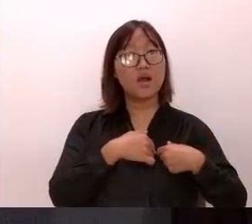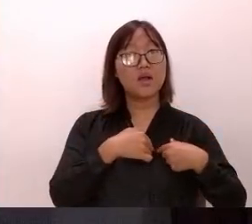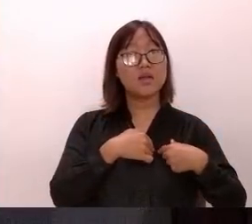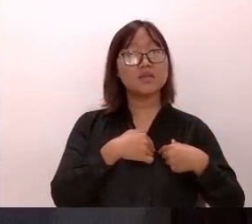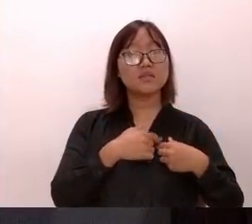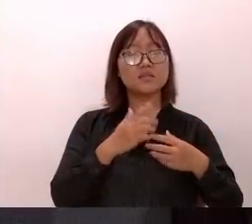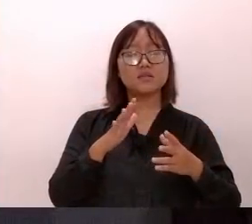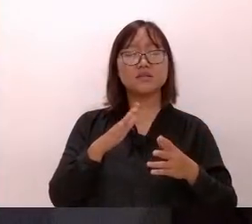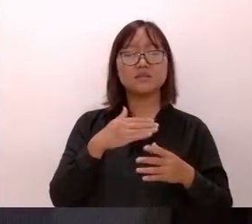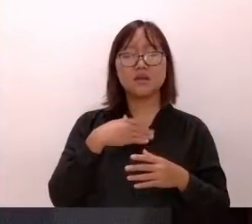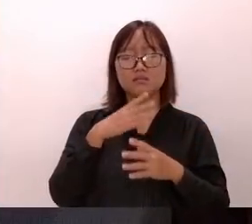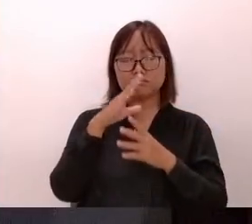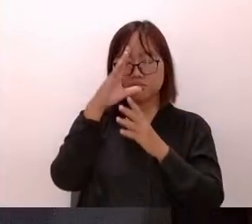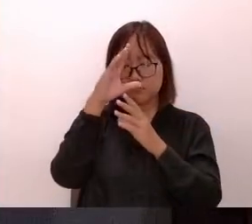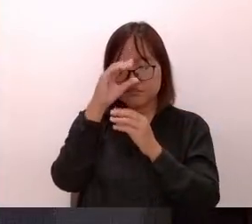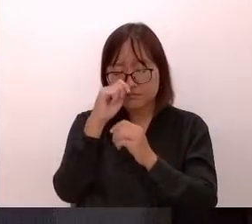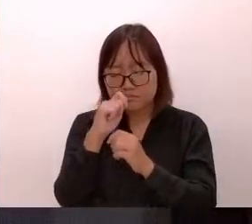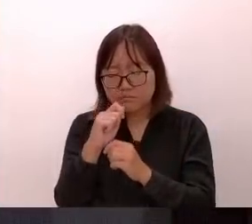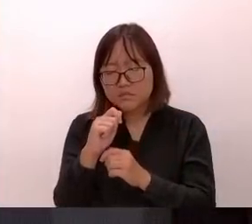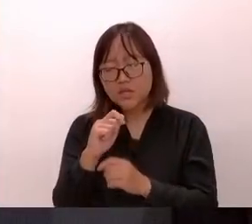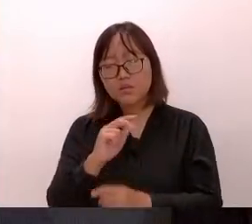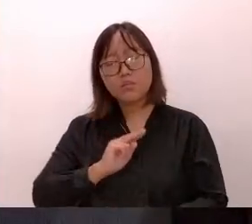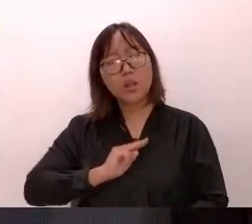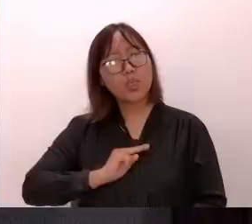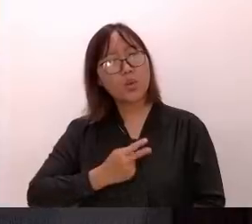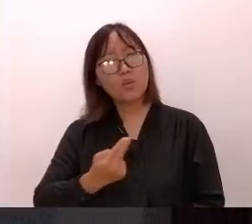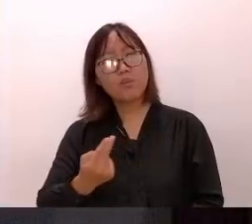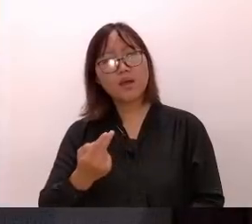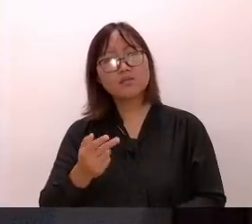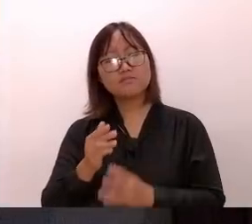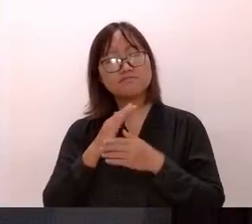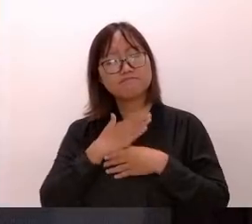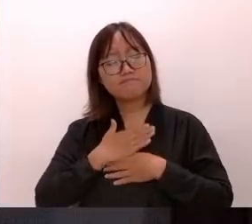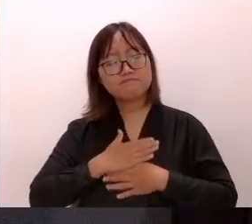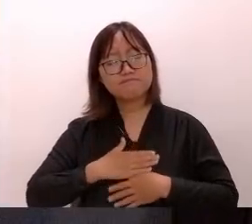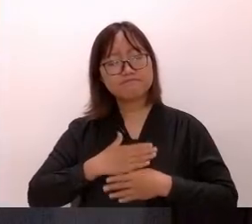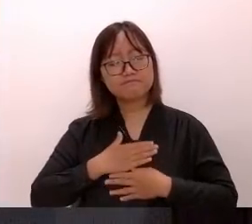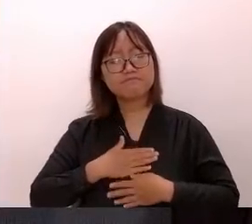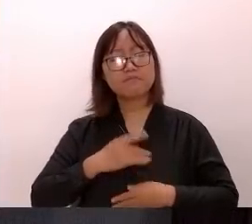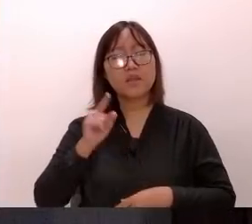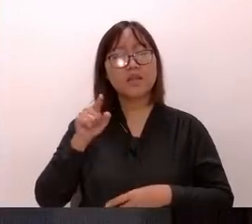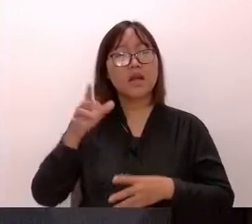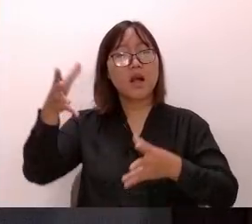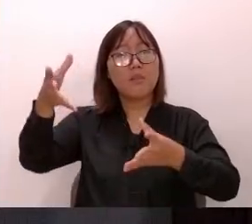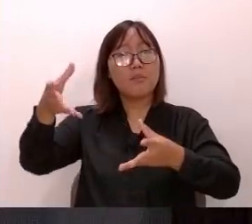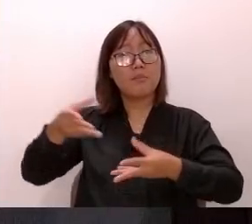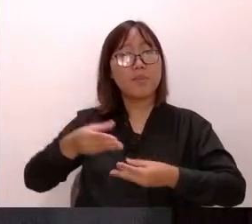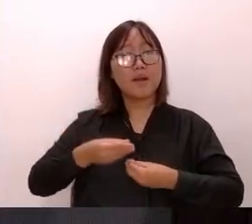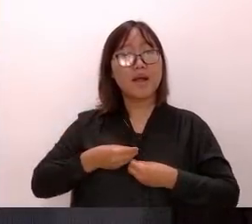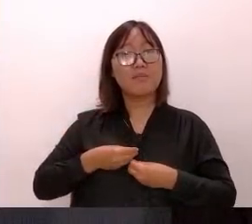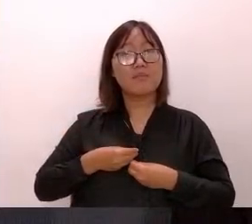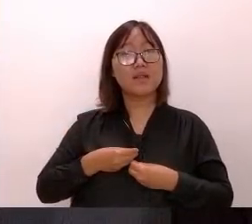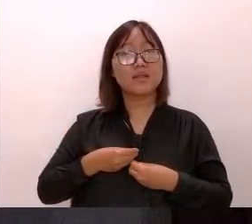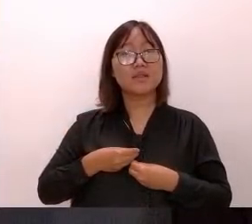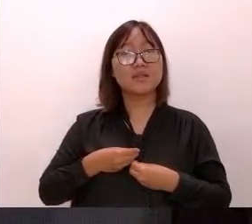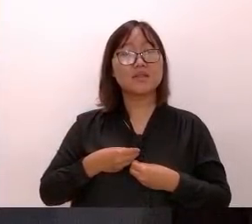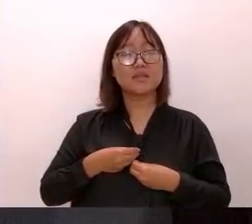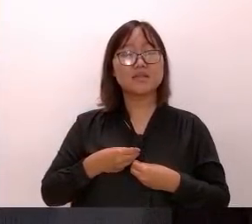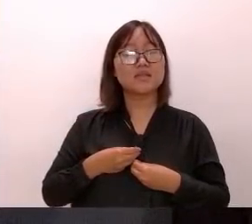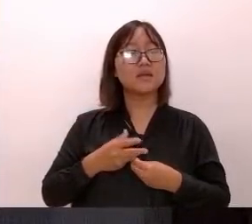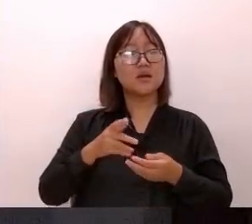atas dosa-dosanya dan akan bebas dari hukuman Hai Semoga kita